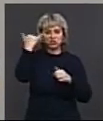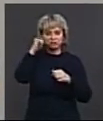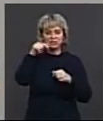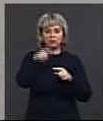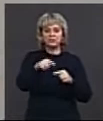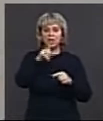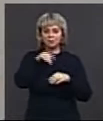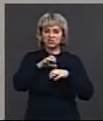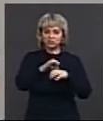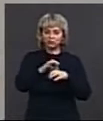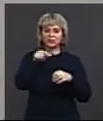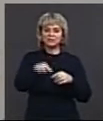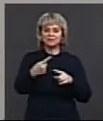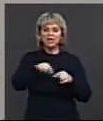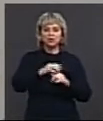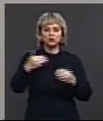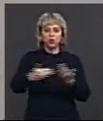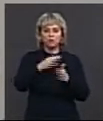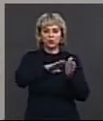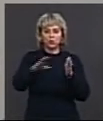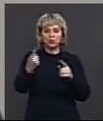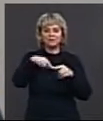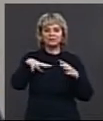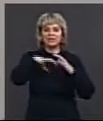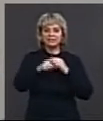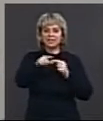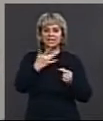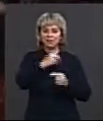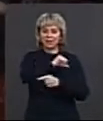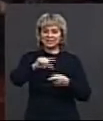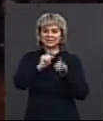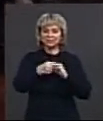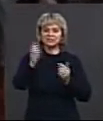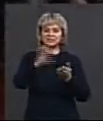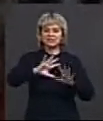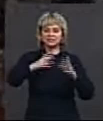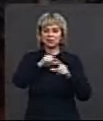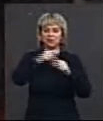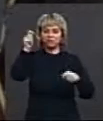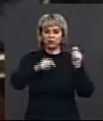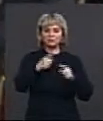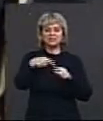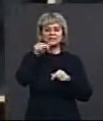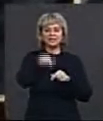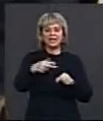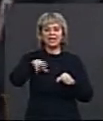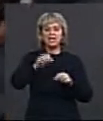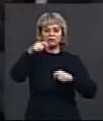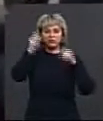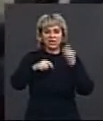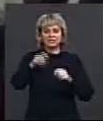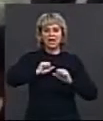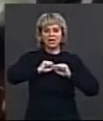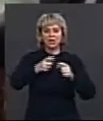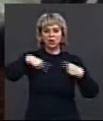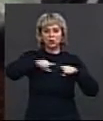животноводства, птицеводства. Это совершенно новый уровень, это, в конце концов, импортозамещение. Центральное событие форума «Экотех» – Всероссийский съезд по